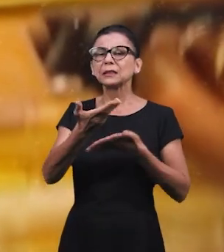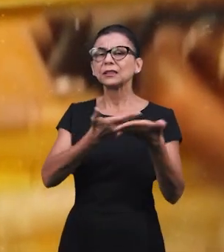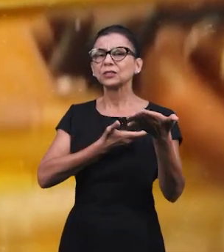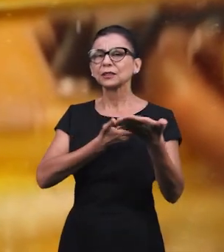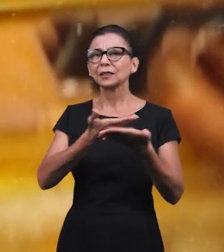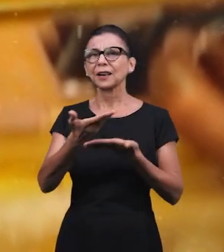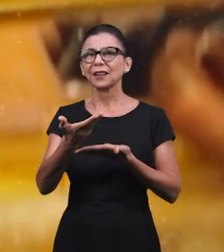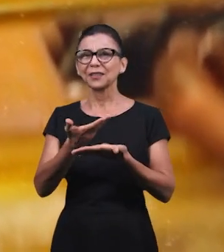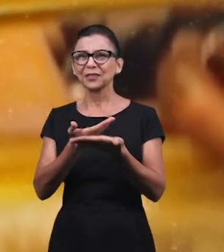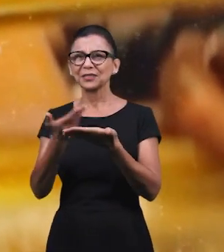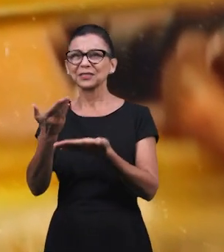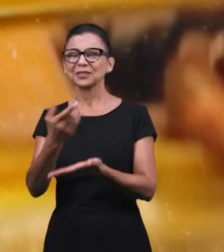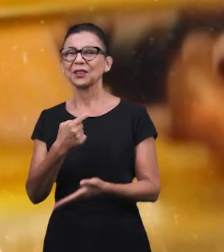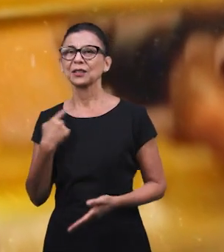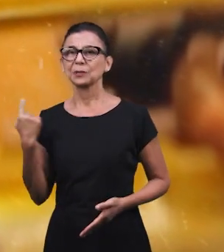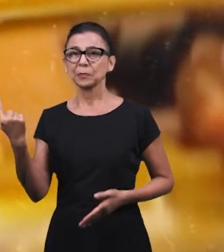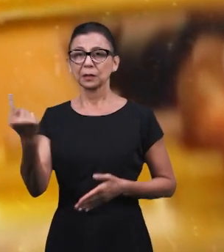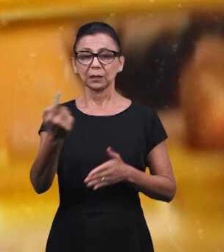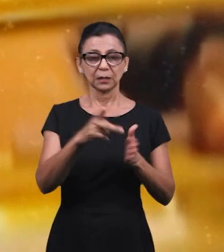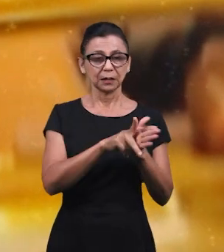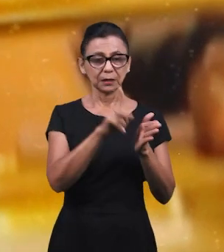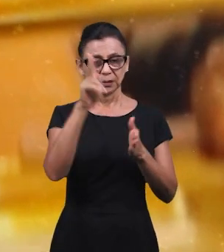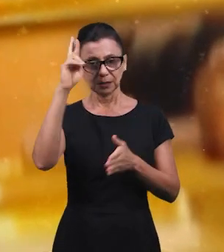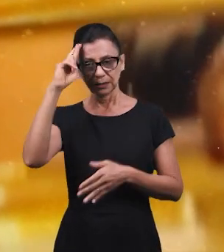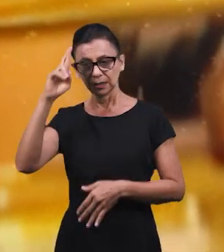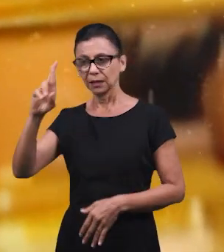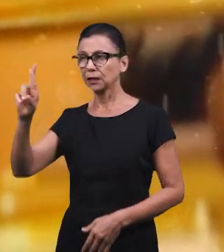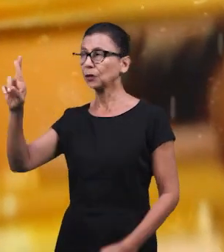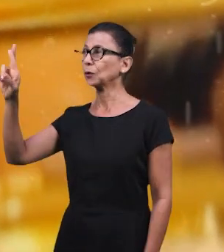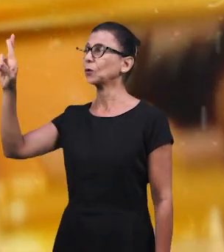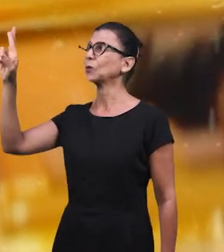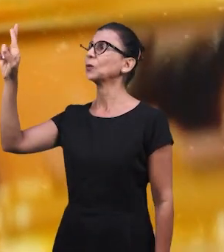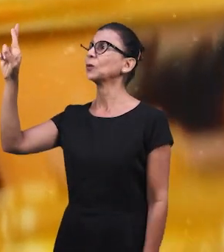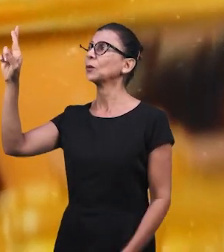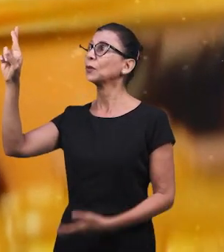Мы принадлежим тебе, Господь.